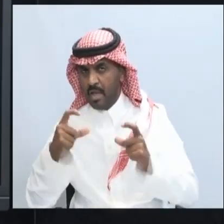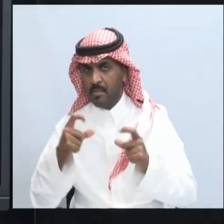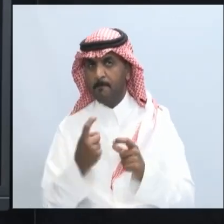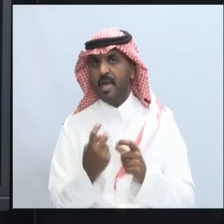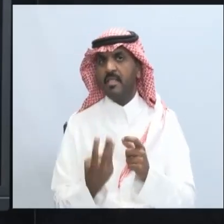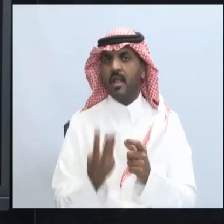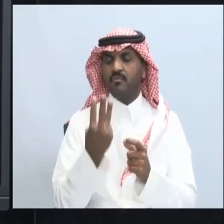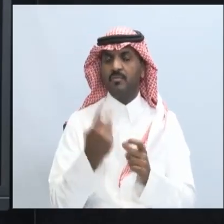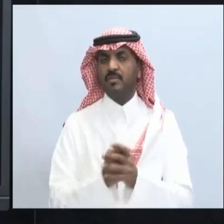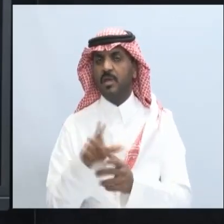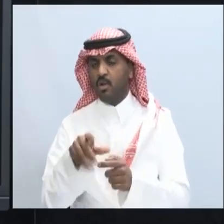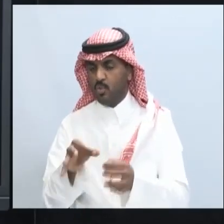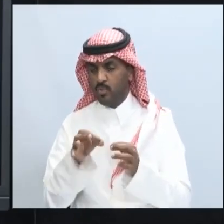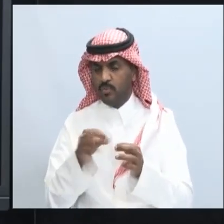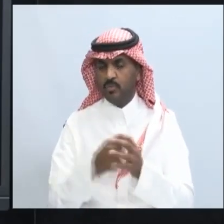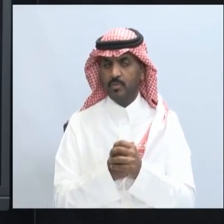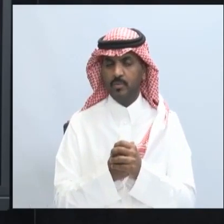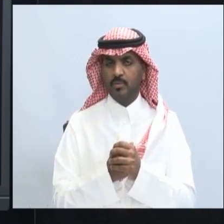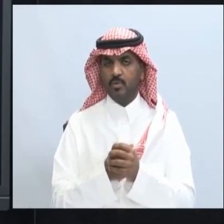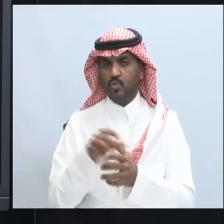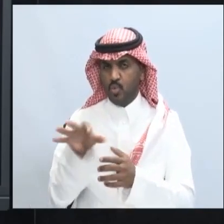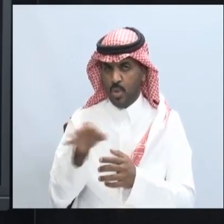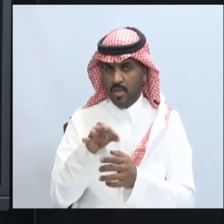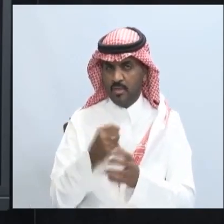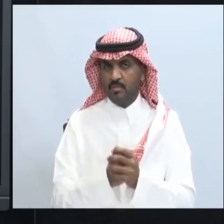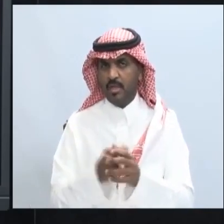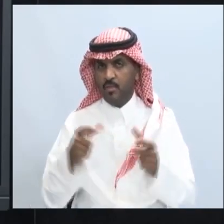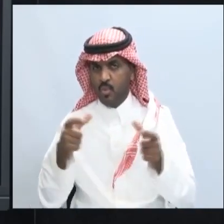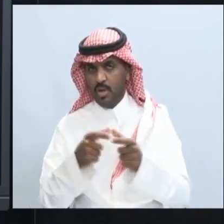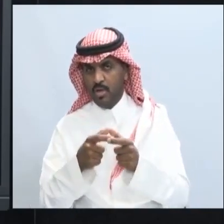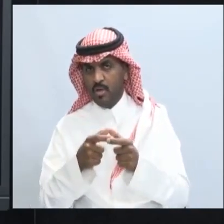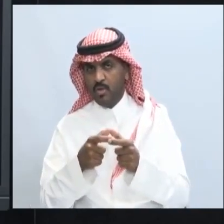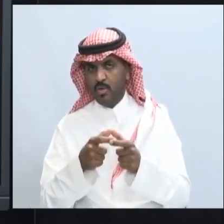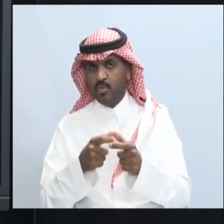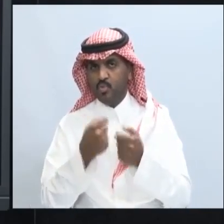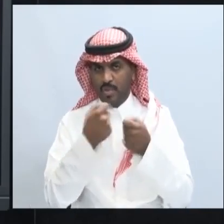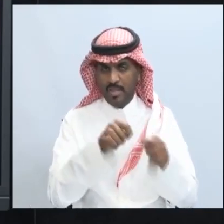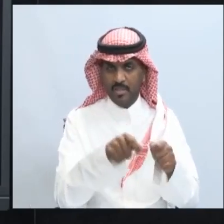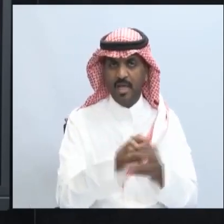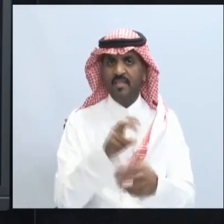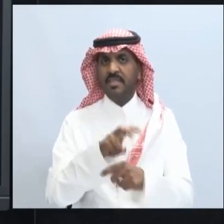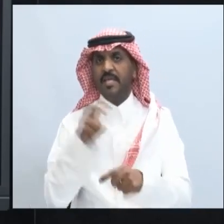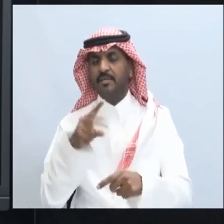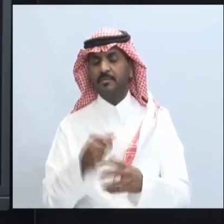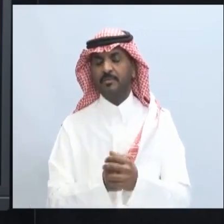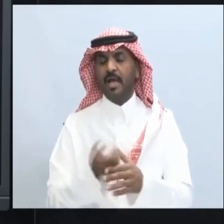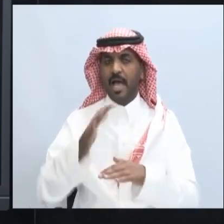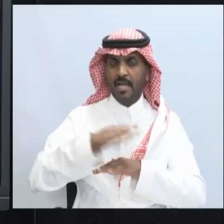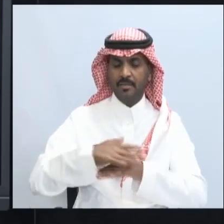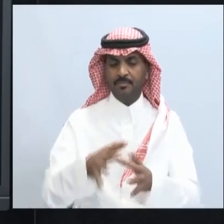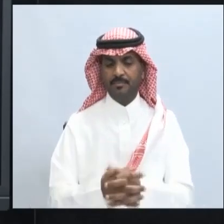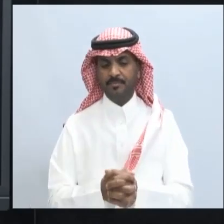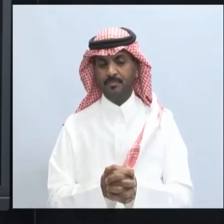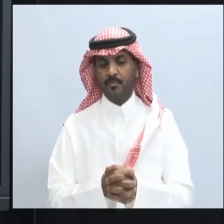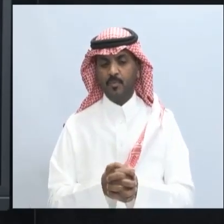ذلك هذا المال فانه يؤخذ من هذا الوعاء فيسدد هذا الدين الذي الذي عليه فاذا